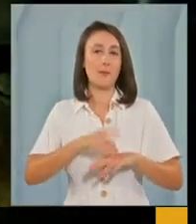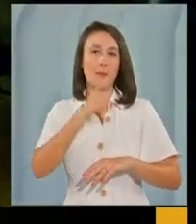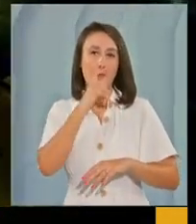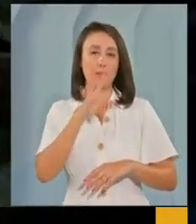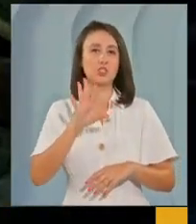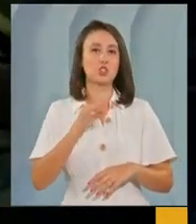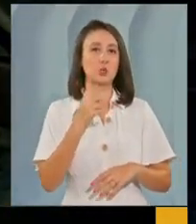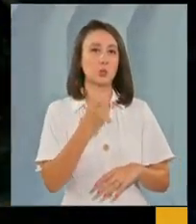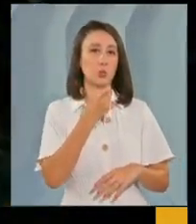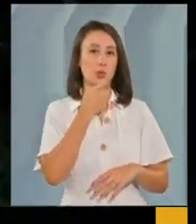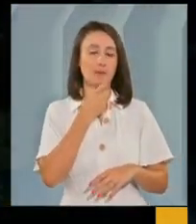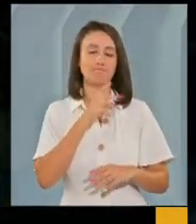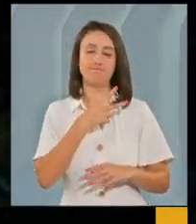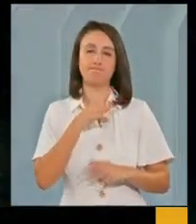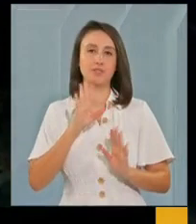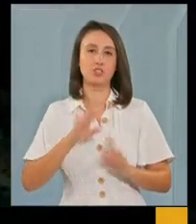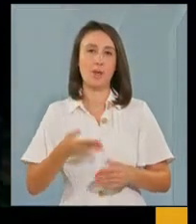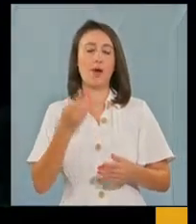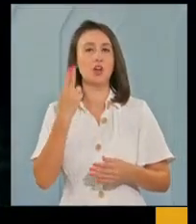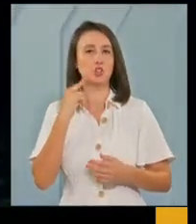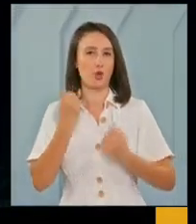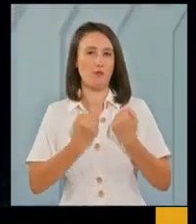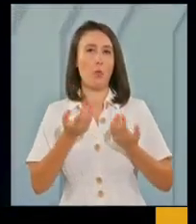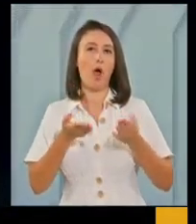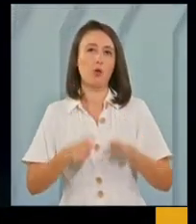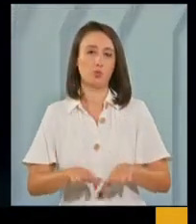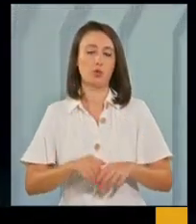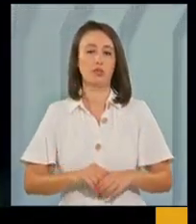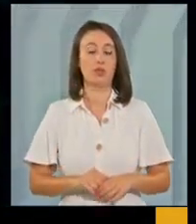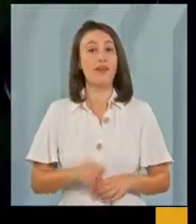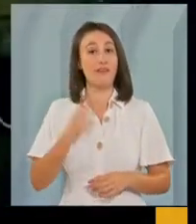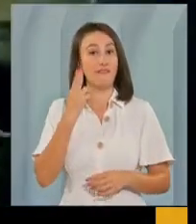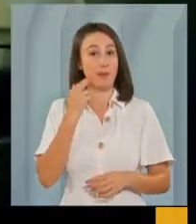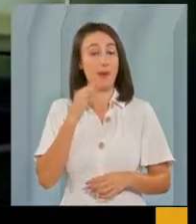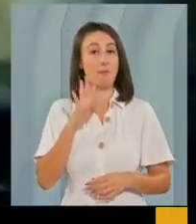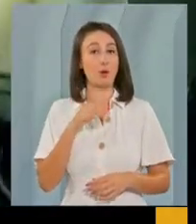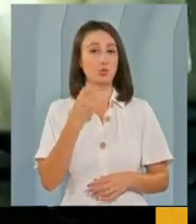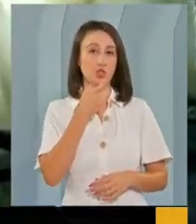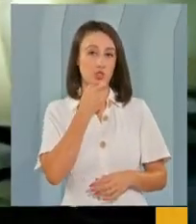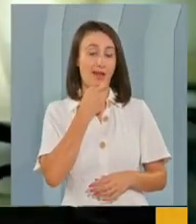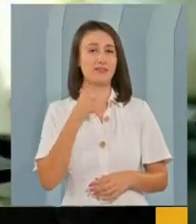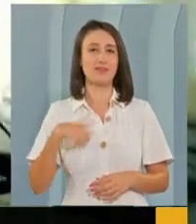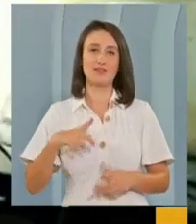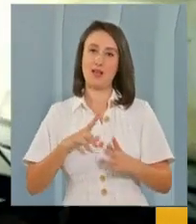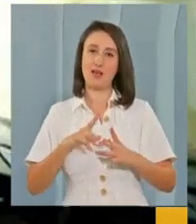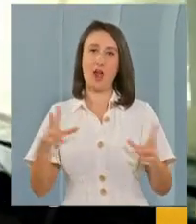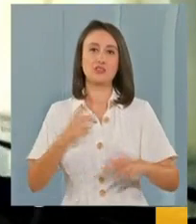vârstă de 51 de ani, însă fără rezultat. Șoferul a decedat, iar pasagera, o femeie de 40 de ani, se află în stare